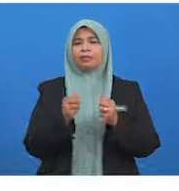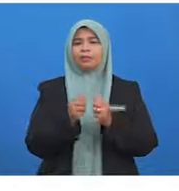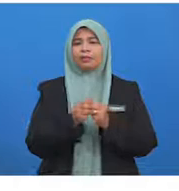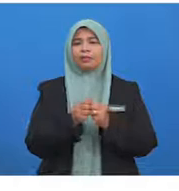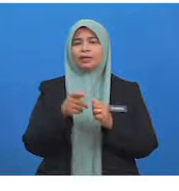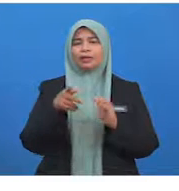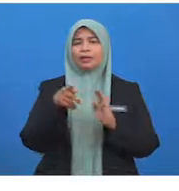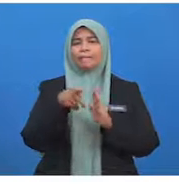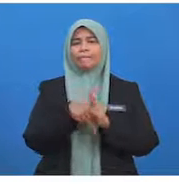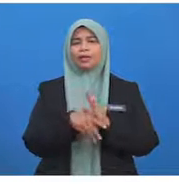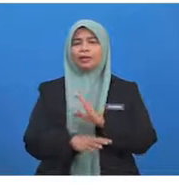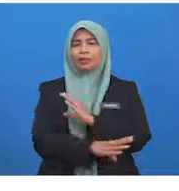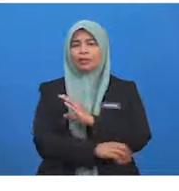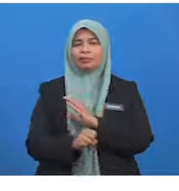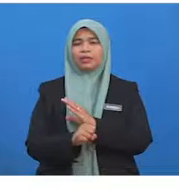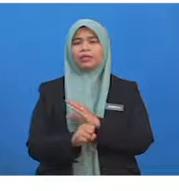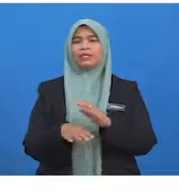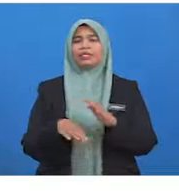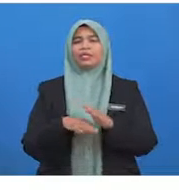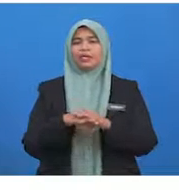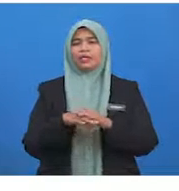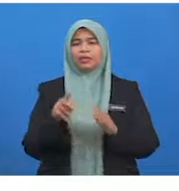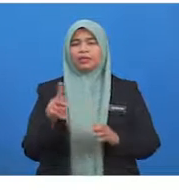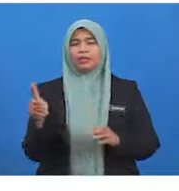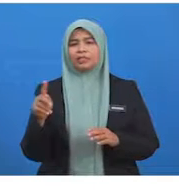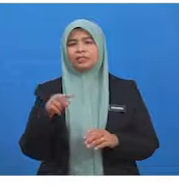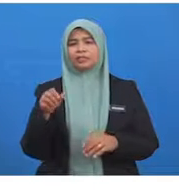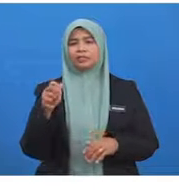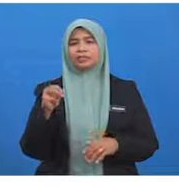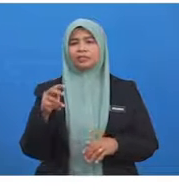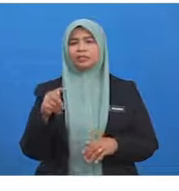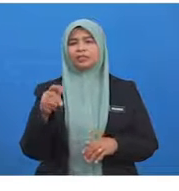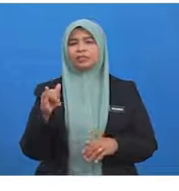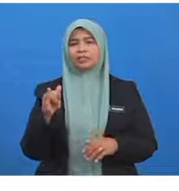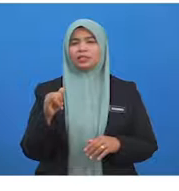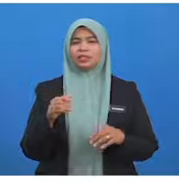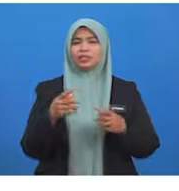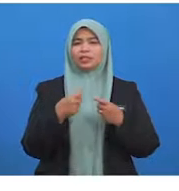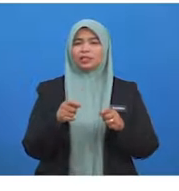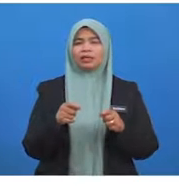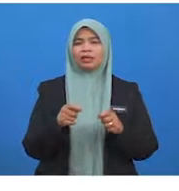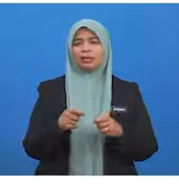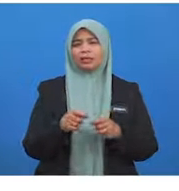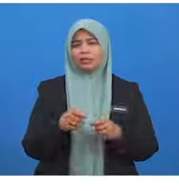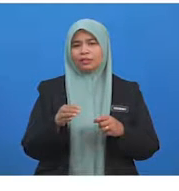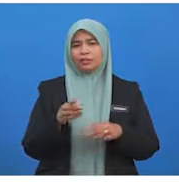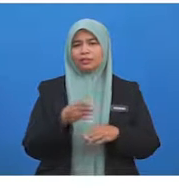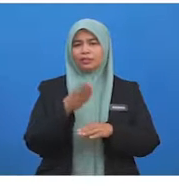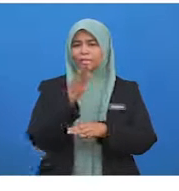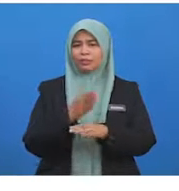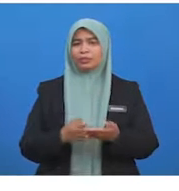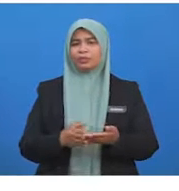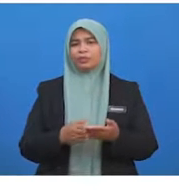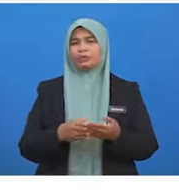perompak, tangan kanan Zamani yang lumpuh telah ditetak sehingga terputus. Adakah